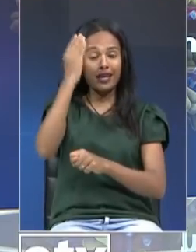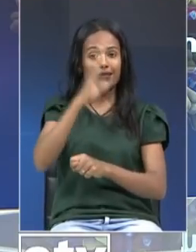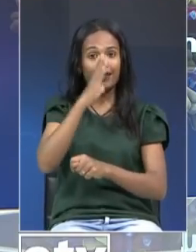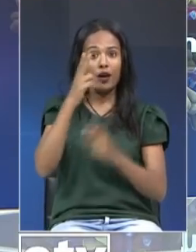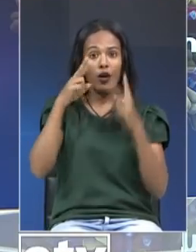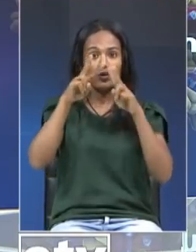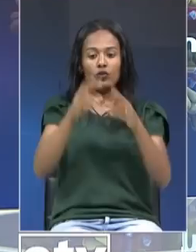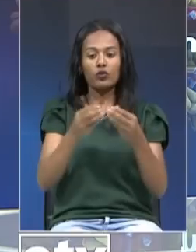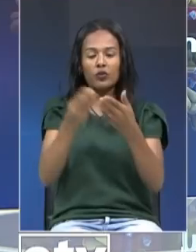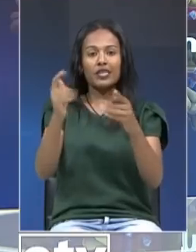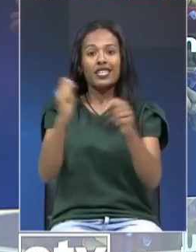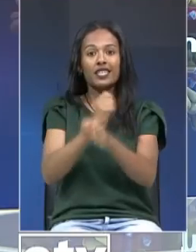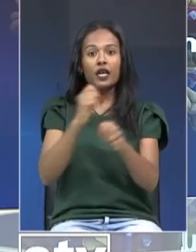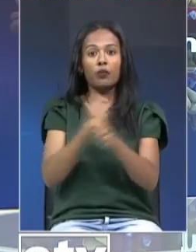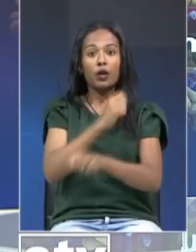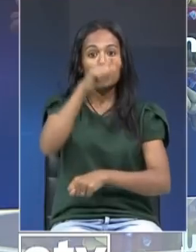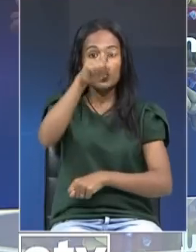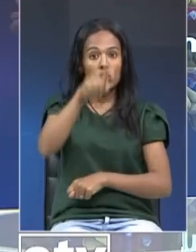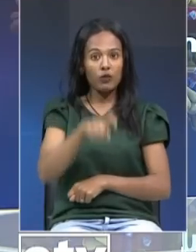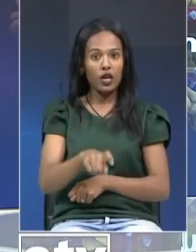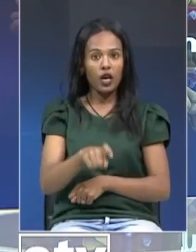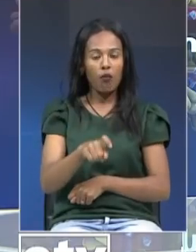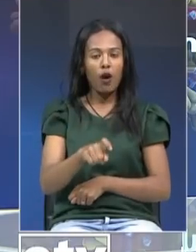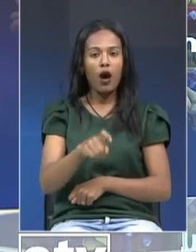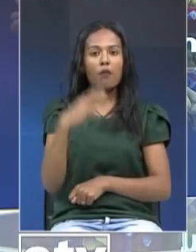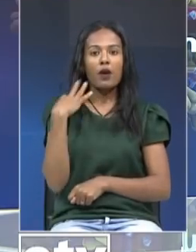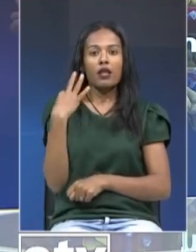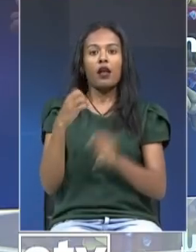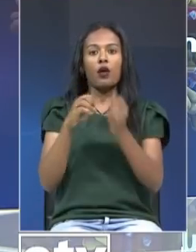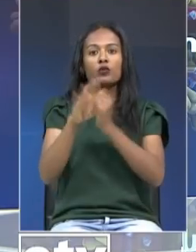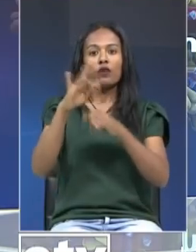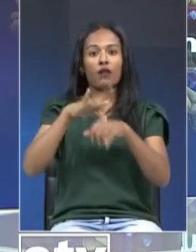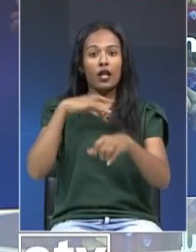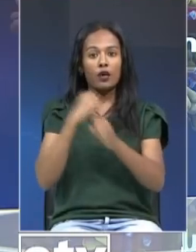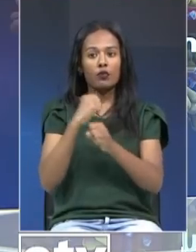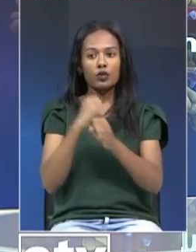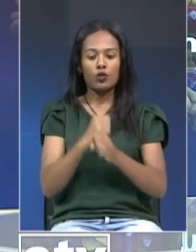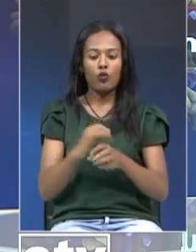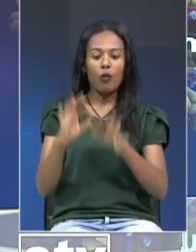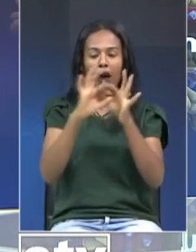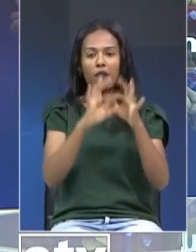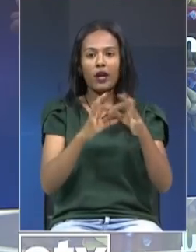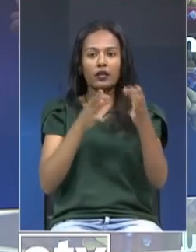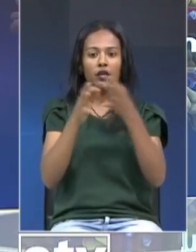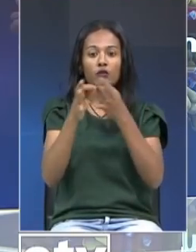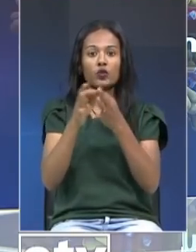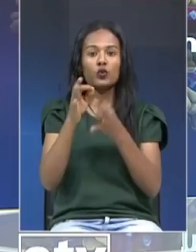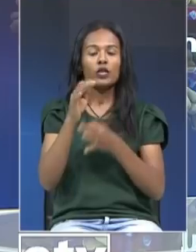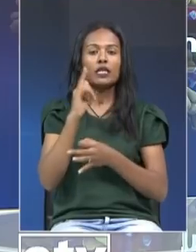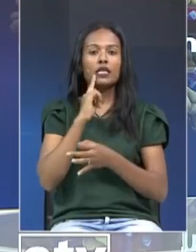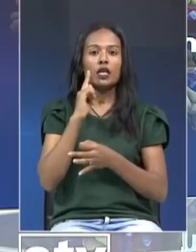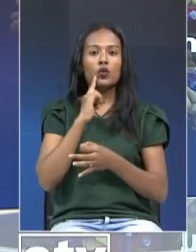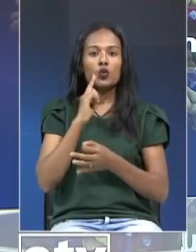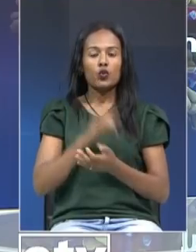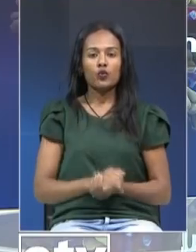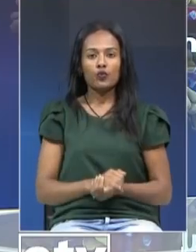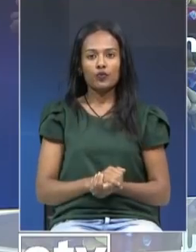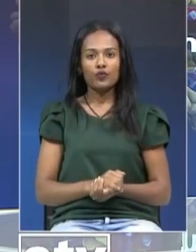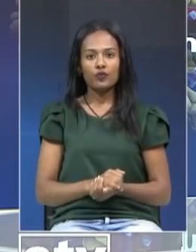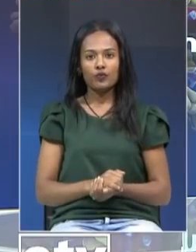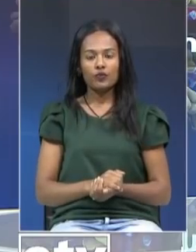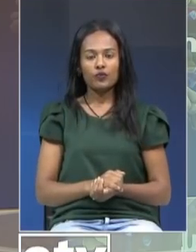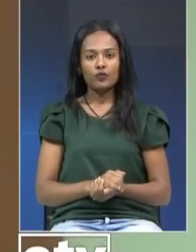ትኩረት በመስጠት ሊተገብራቸው እንደሚገባ በጤናው ዘርፍ ላይ የተሰማሩ ማህበራት ገለጹ። ነጻነት ወርቁ አነጋግራቸዋለች።